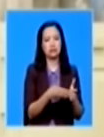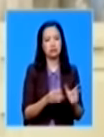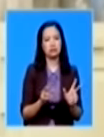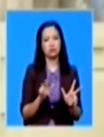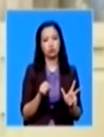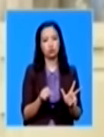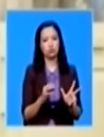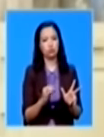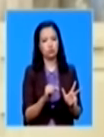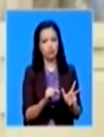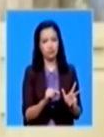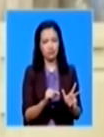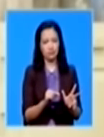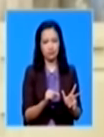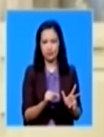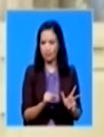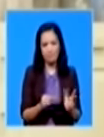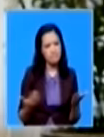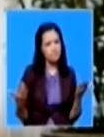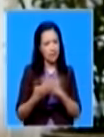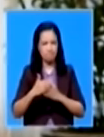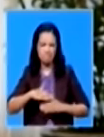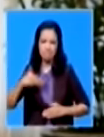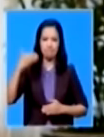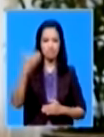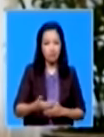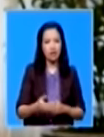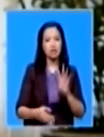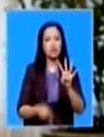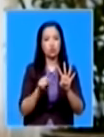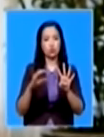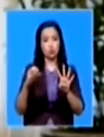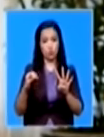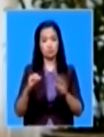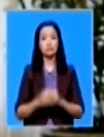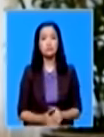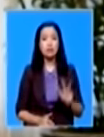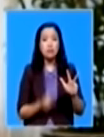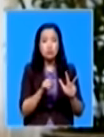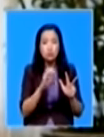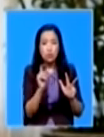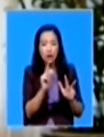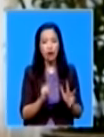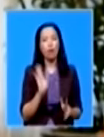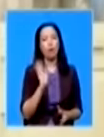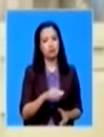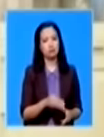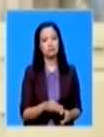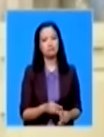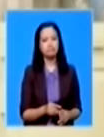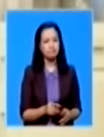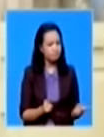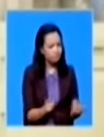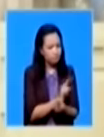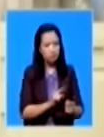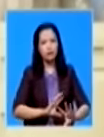พราะนั้นเราต้องก้าวไปสู่ 4.0 ให้ได้ไอ้ 3.0 เนี่ยมันเกิดปัญหาอะไรก็คือว่าเราไปเน้นพัฒนามิติเศรษฐกิจอย่างเดียวมิติสังคมที่ผมว่